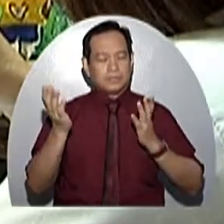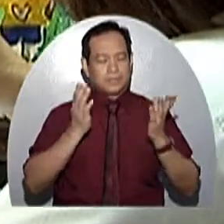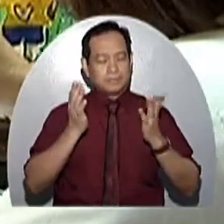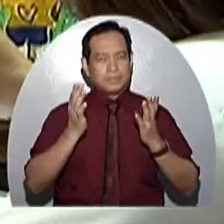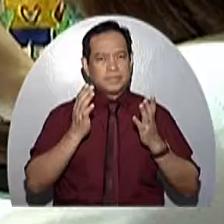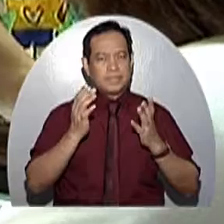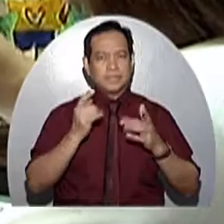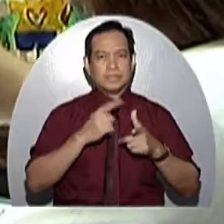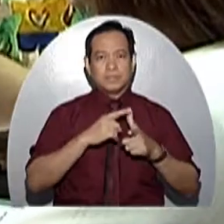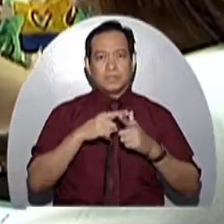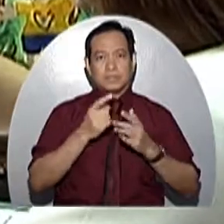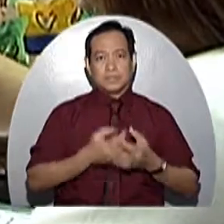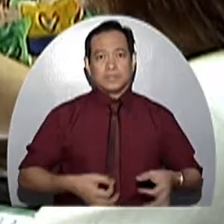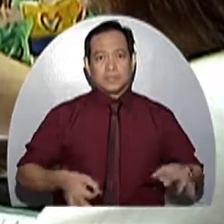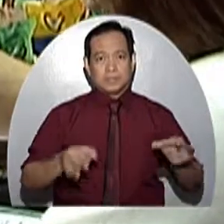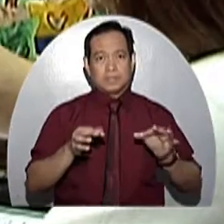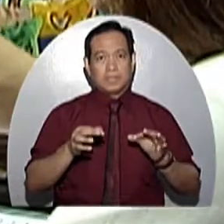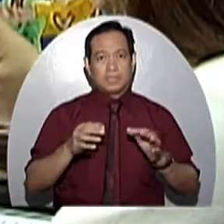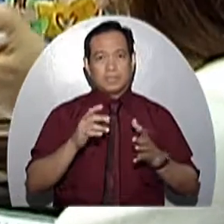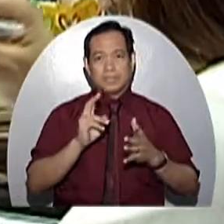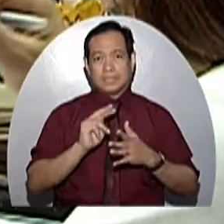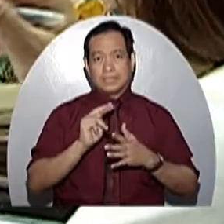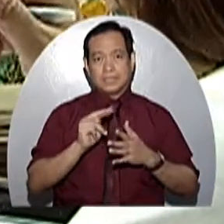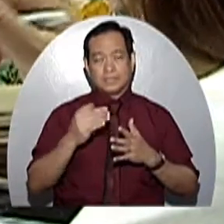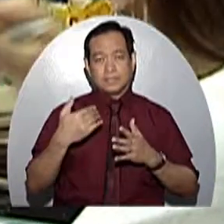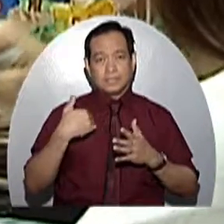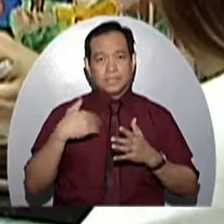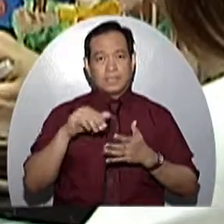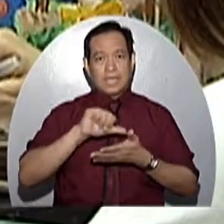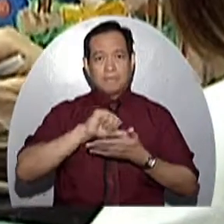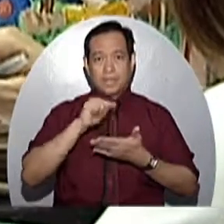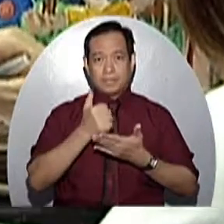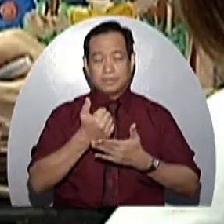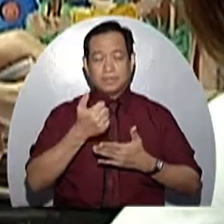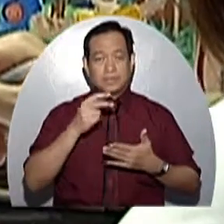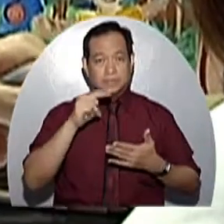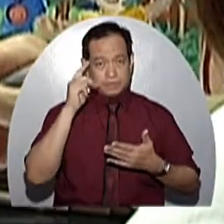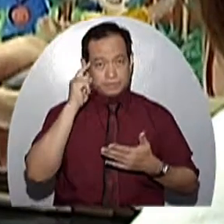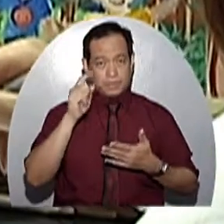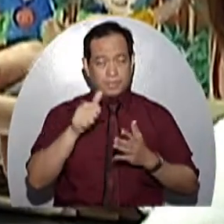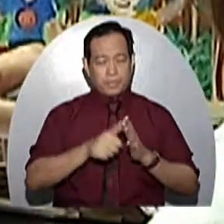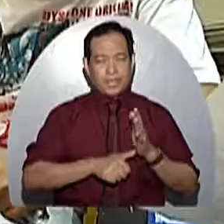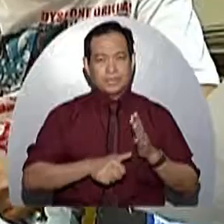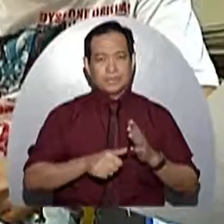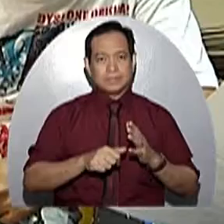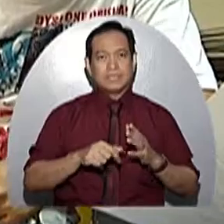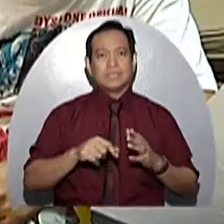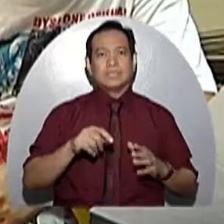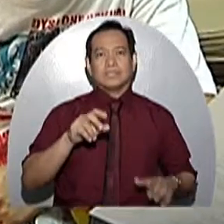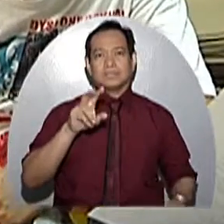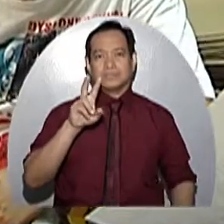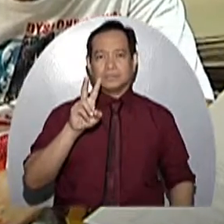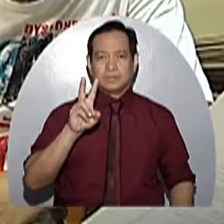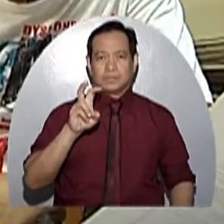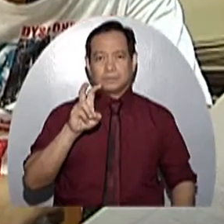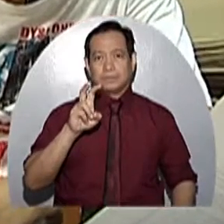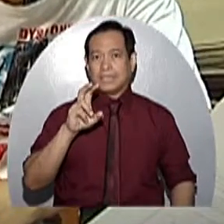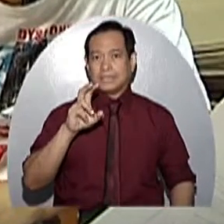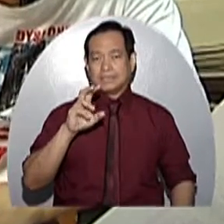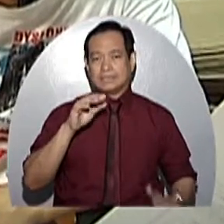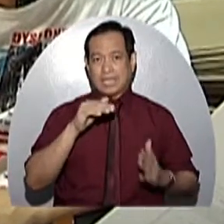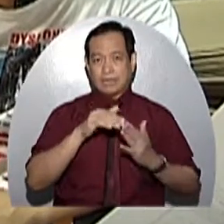po nila. Ang halaga po kasi na kinakailangan ko sa operasyon, ang estimate po ng doktor ay 200,000